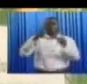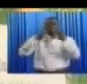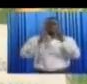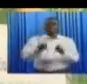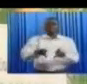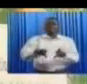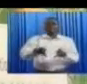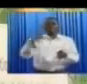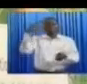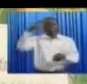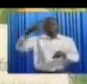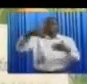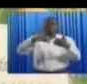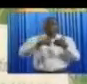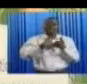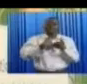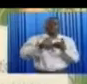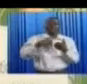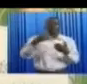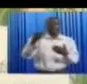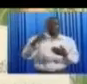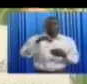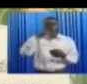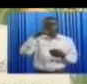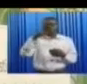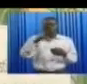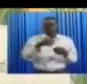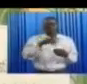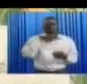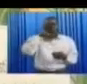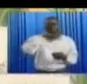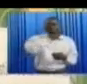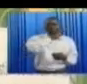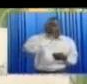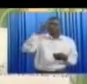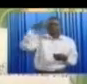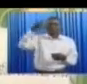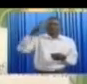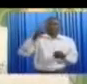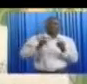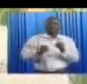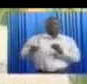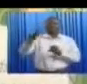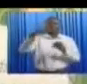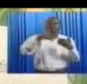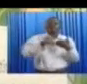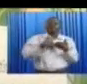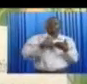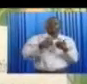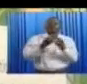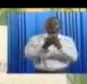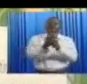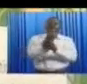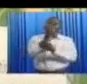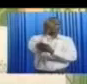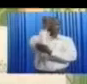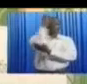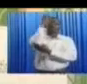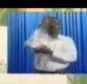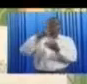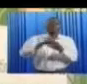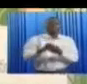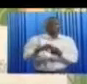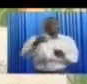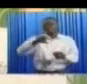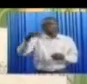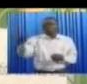organique pour avoir de la fumée organique au bout de 2 mois. Et si vous avez les balles de riz, les tiges de cotonnier, les pailles de résidus